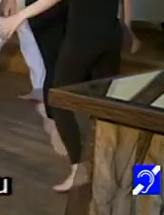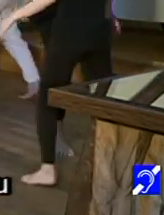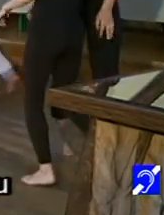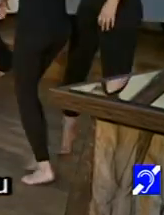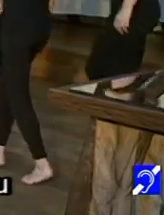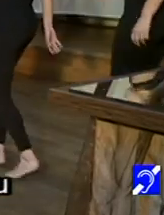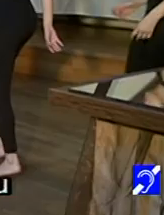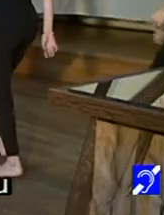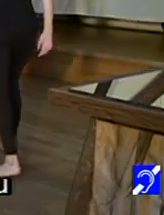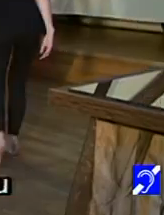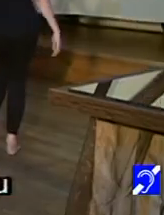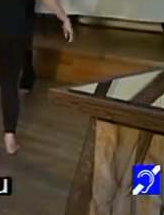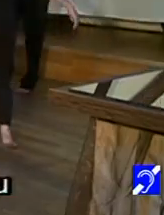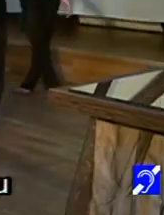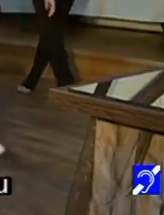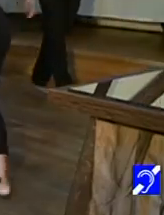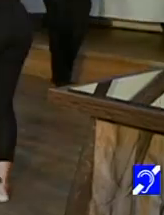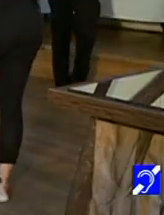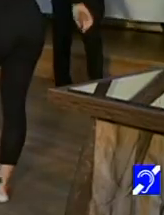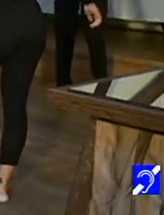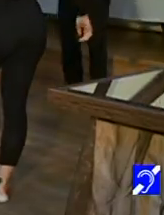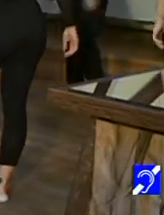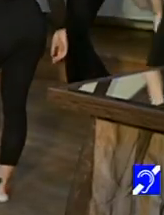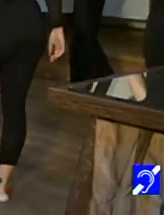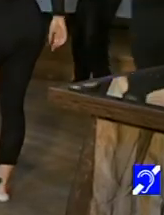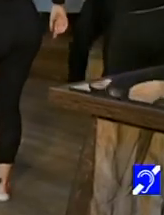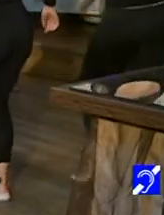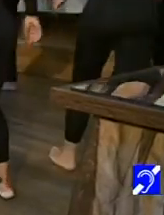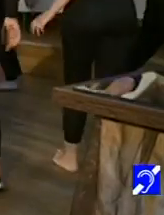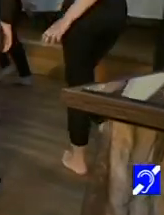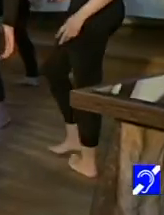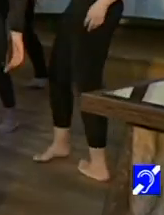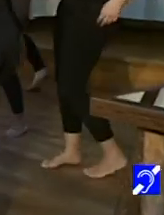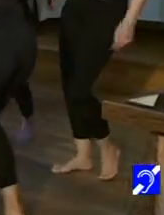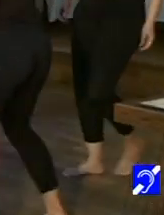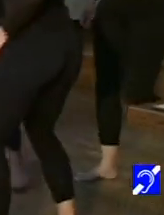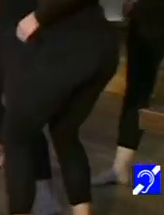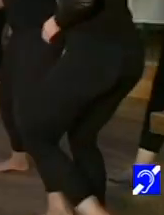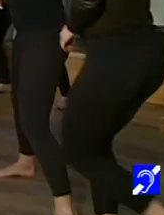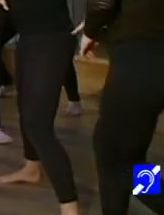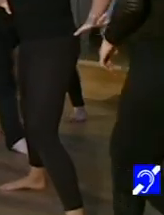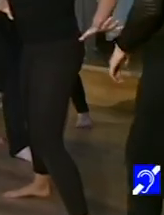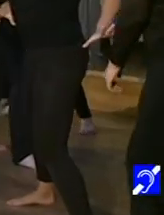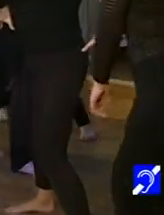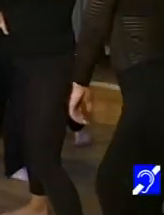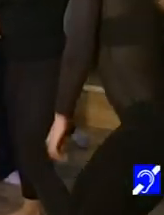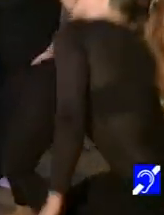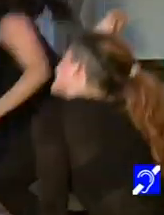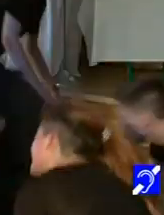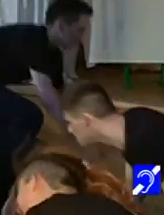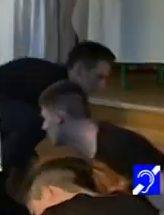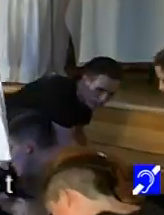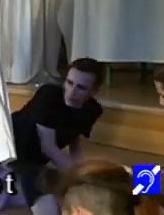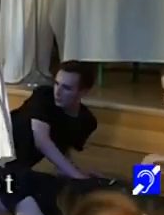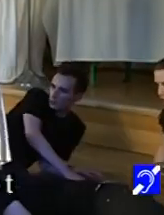hatte, damit sie sich ein bisschen entspannen. Und man kann vieles auch im Unterricht umsetzen.